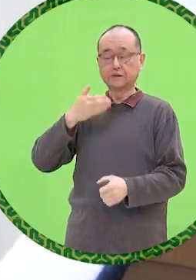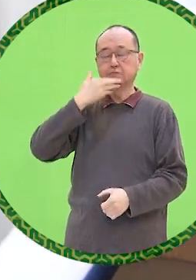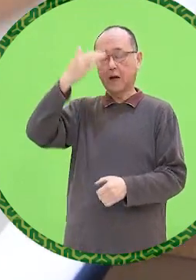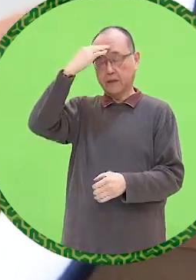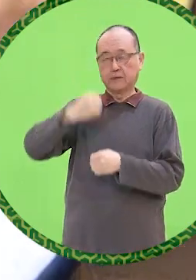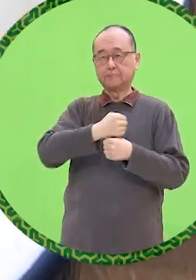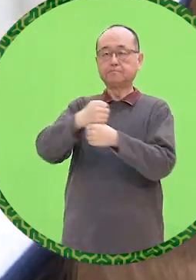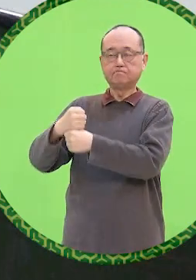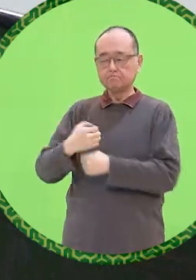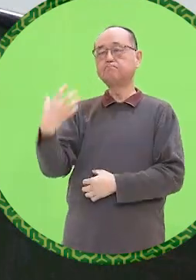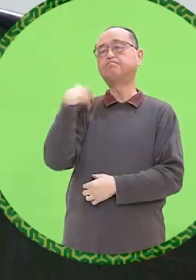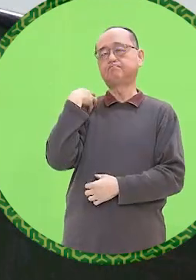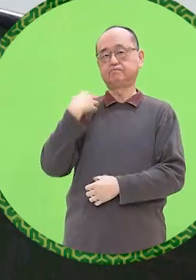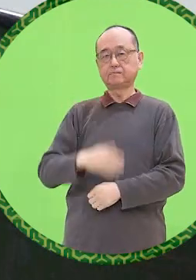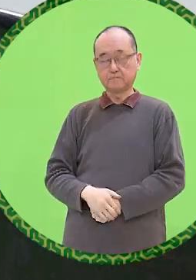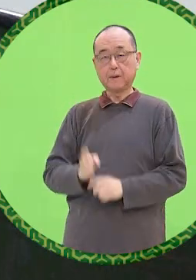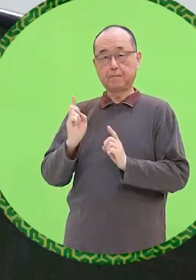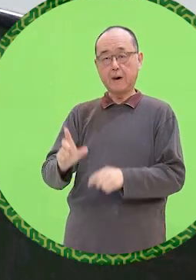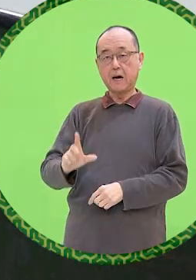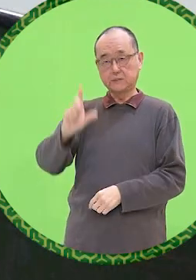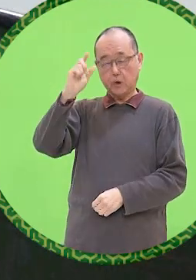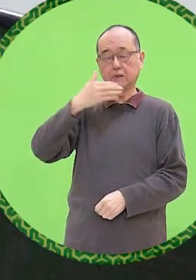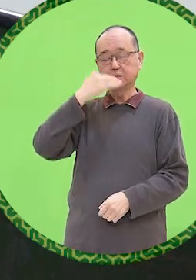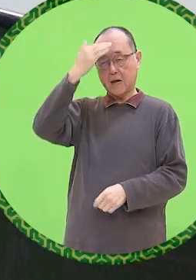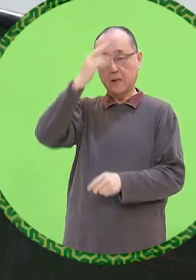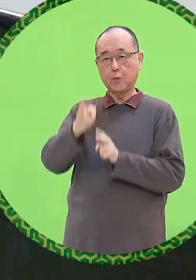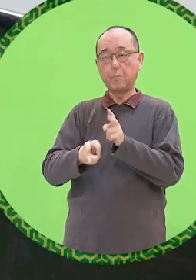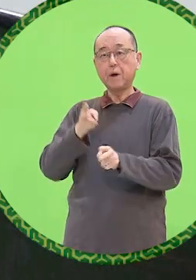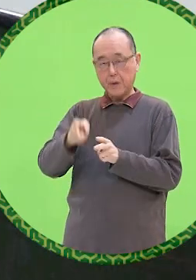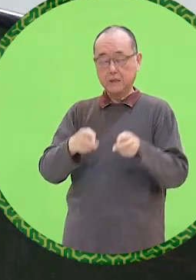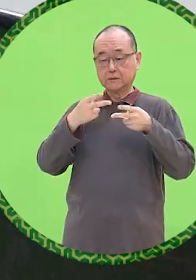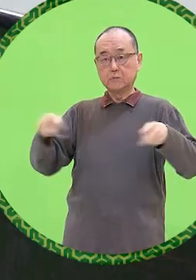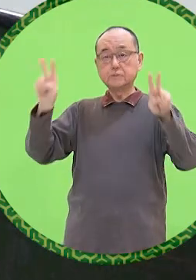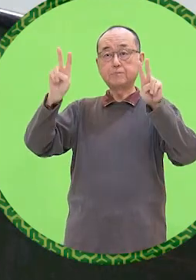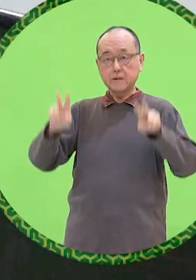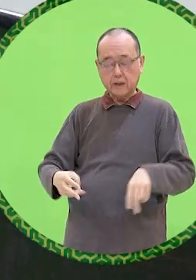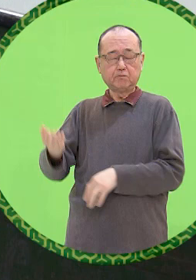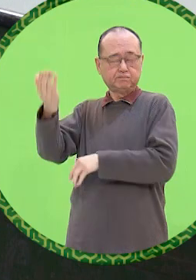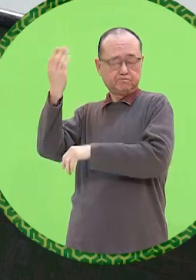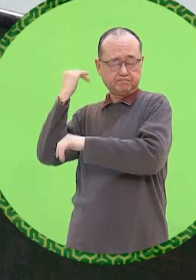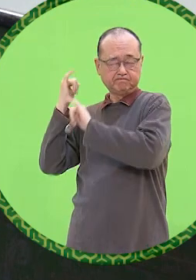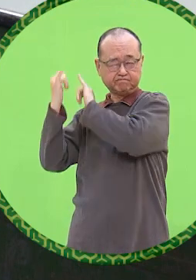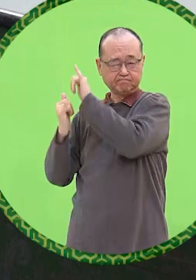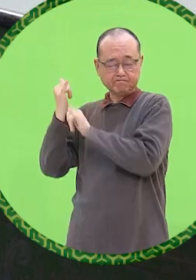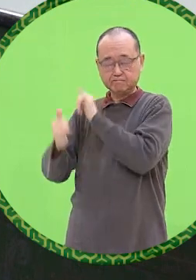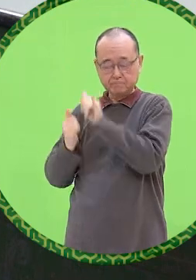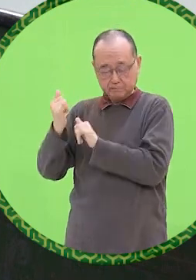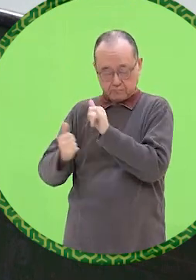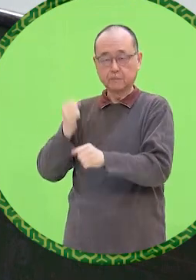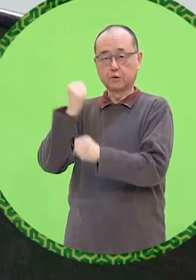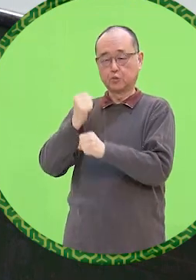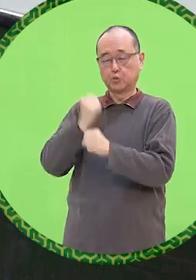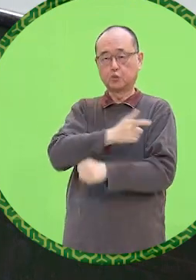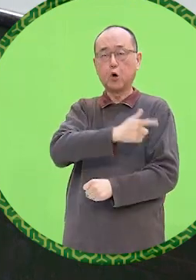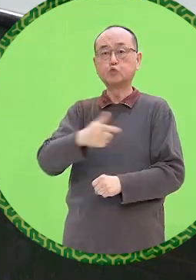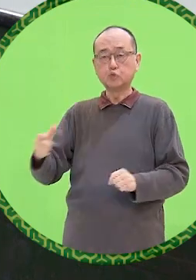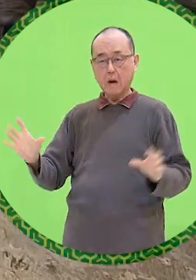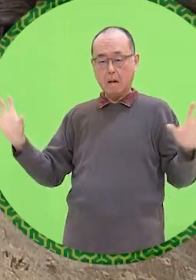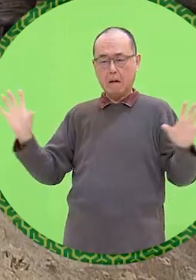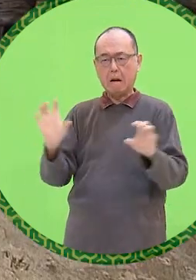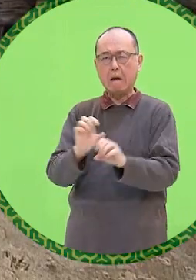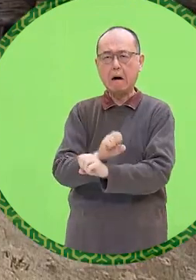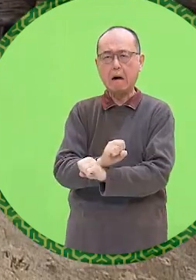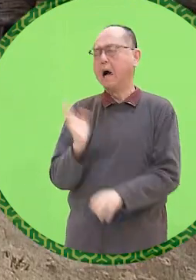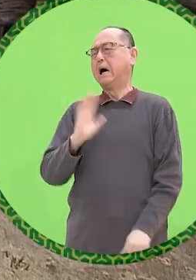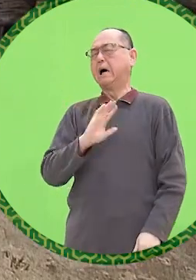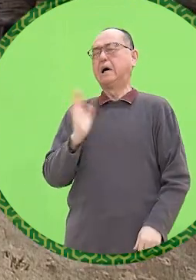。 馬上酒造っていうのはすごい広島にもなくなりつつある伝統的な道具がたくさんあって